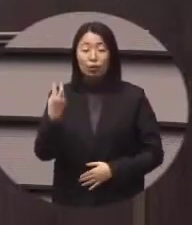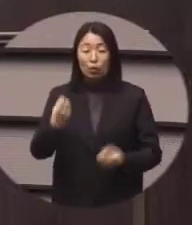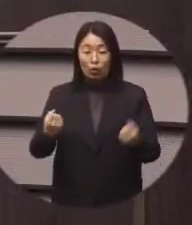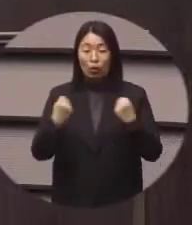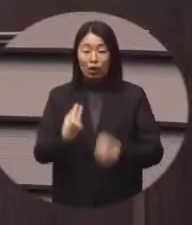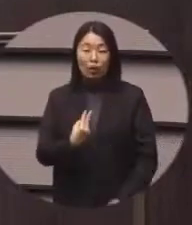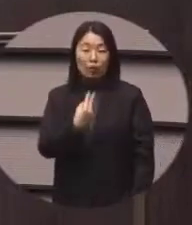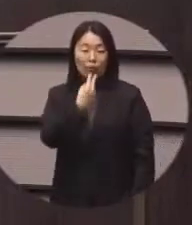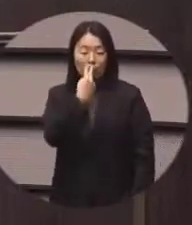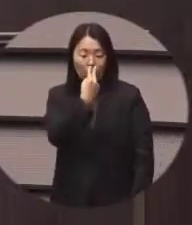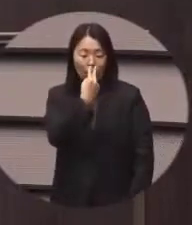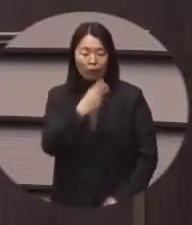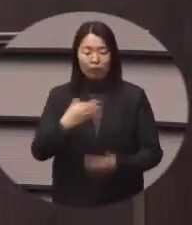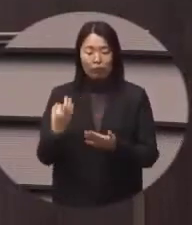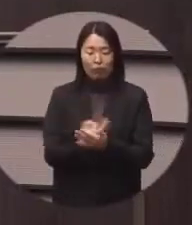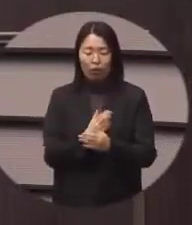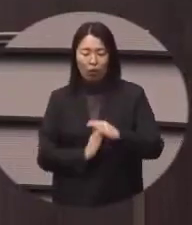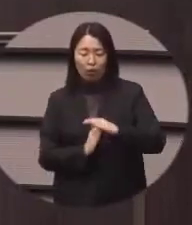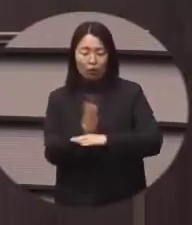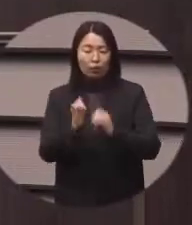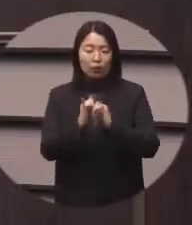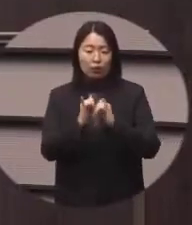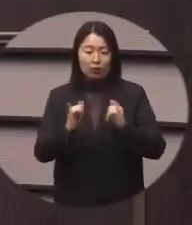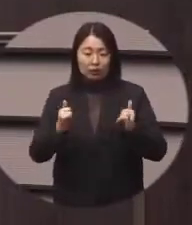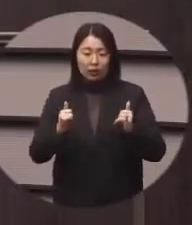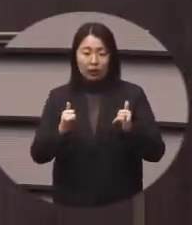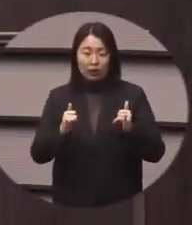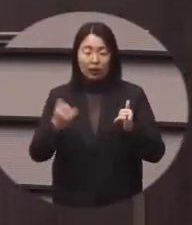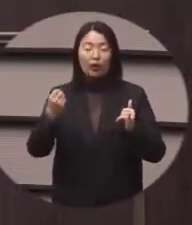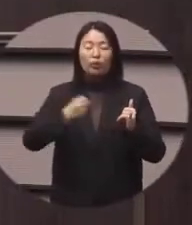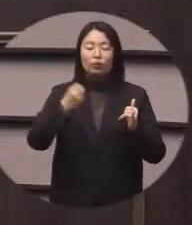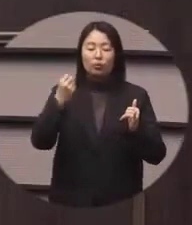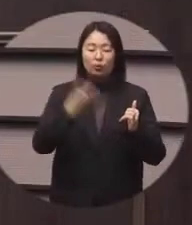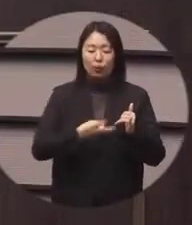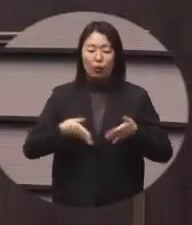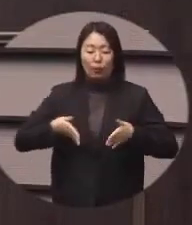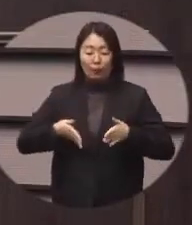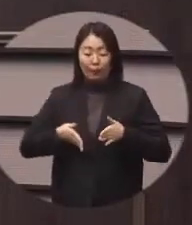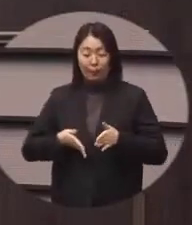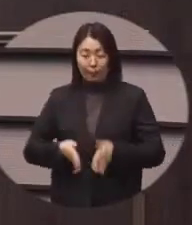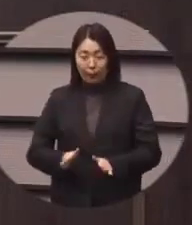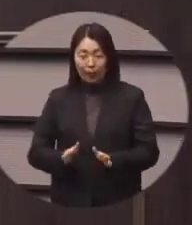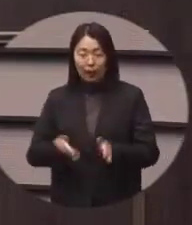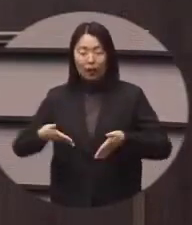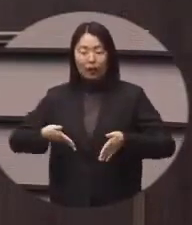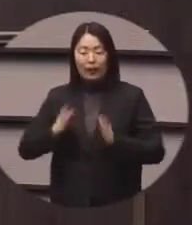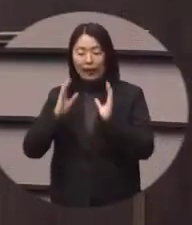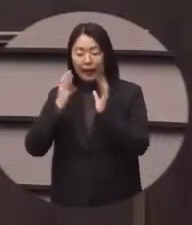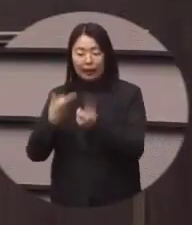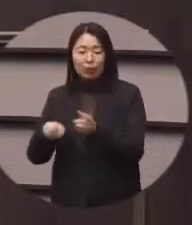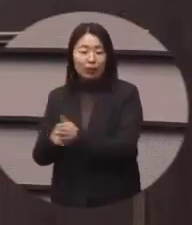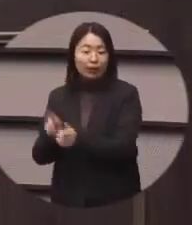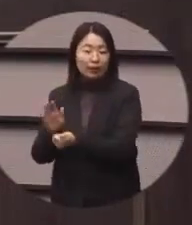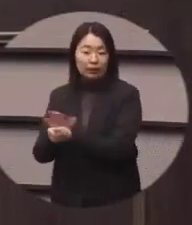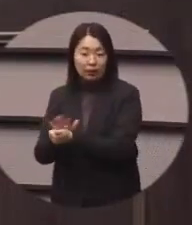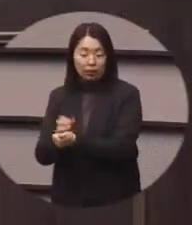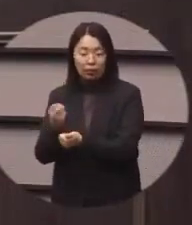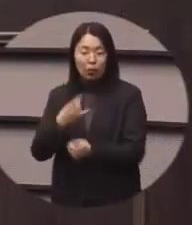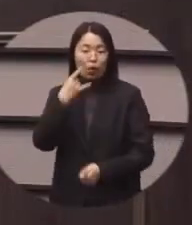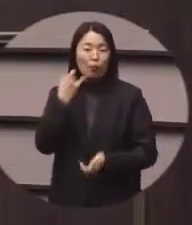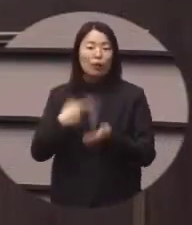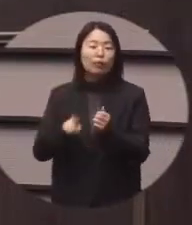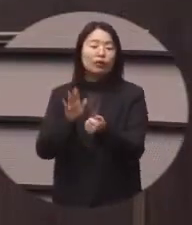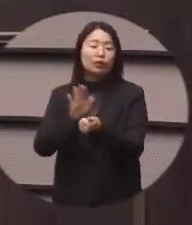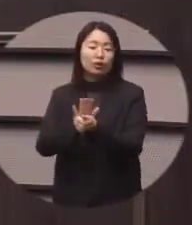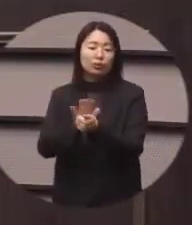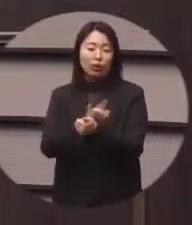초과자에 대한 연 2회 추가 지원과 산모신생아 건강관리 서비스 본인분담금 연장형 지원을